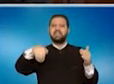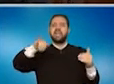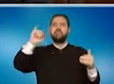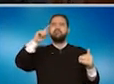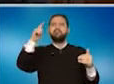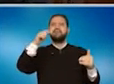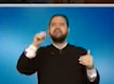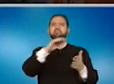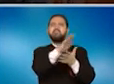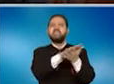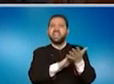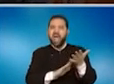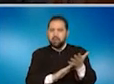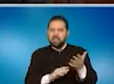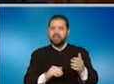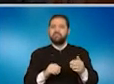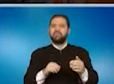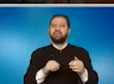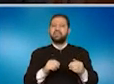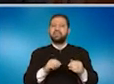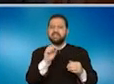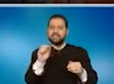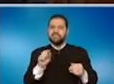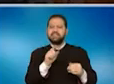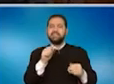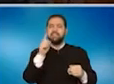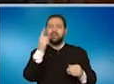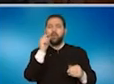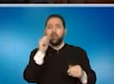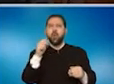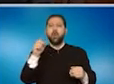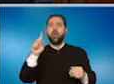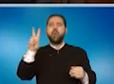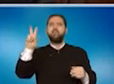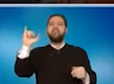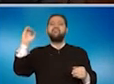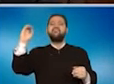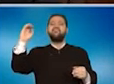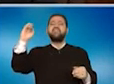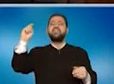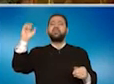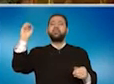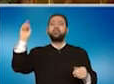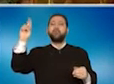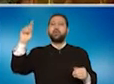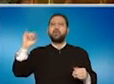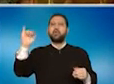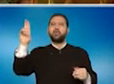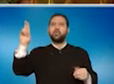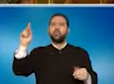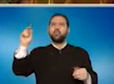de Victor Hugo, unde avem tot așa, o schimbare a unui